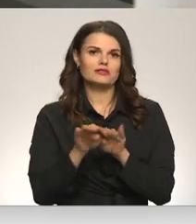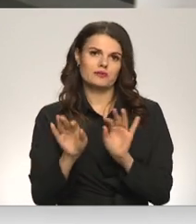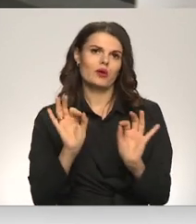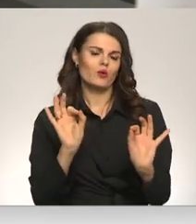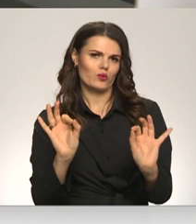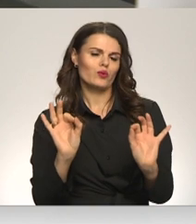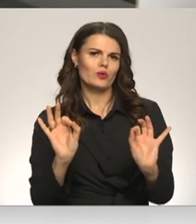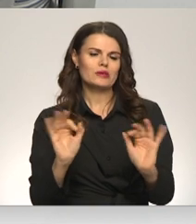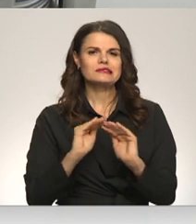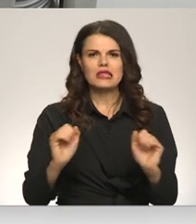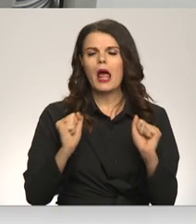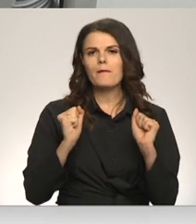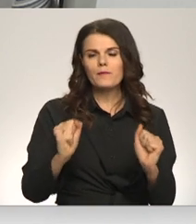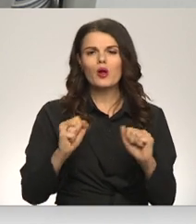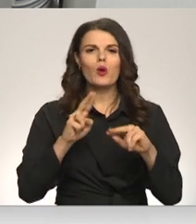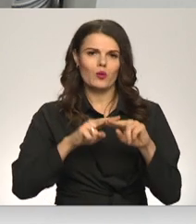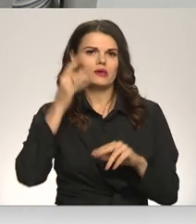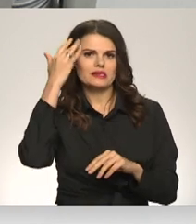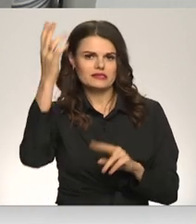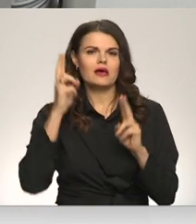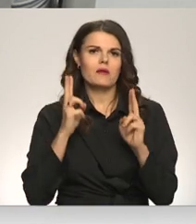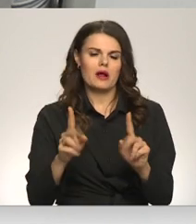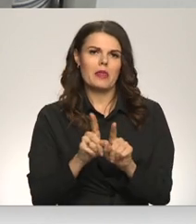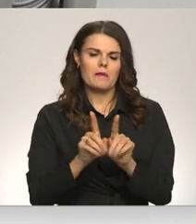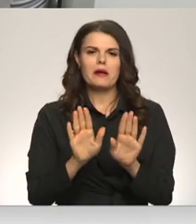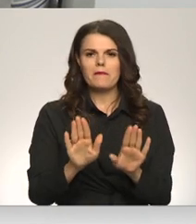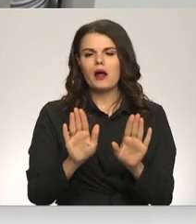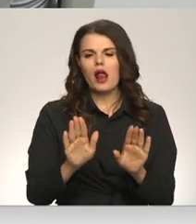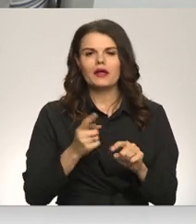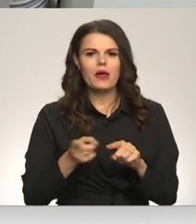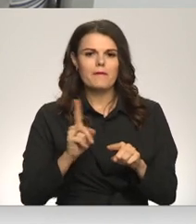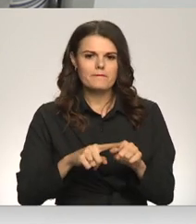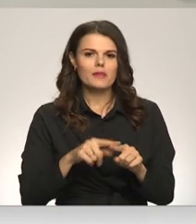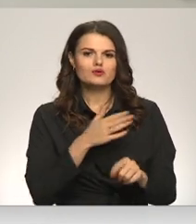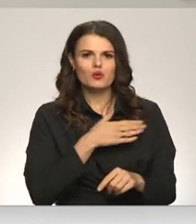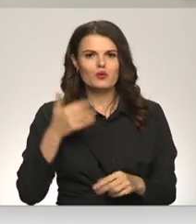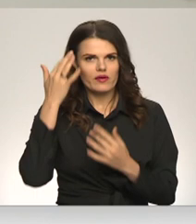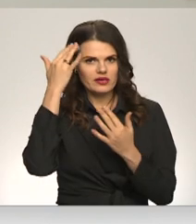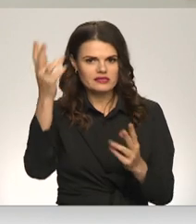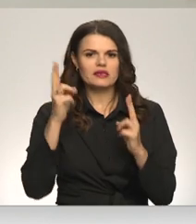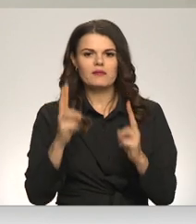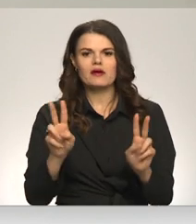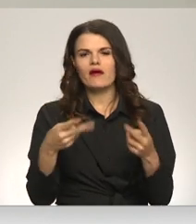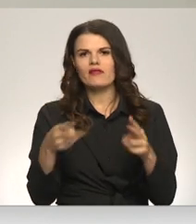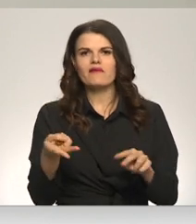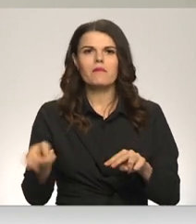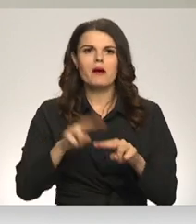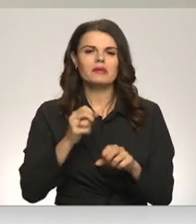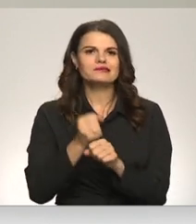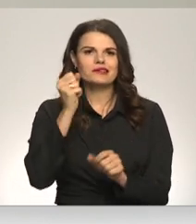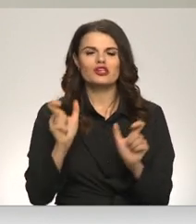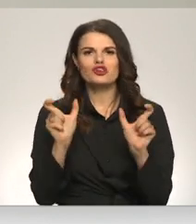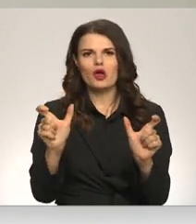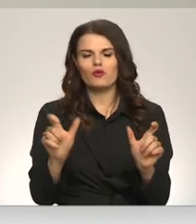vēl, un mēs ceram, ka tas arī noturēsies. Tāpēc ļoti ceram pagaidām, ka nevajadzēs papildus stingrākus